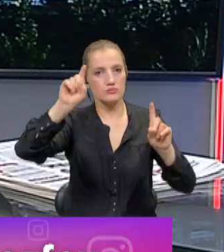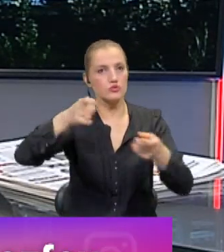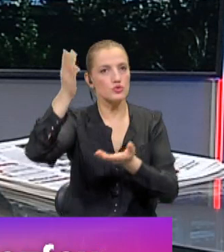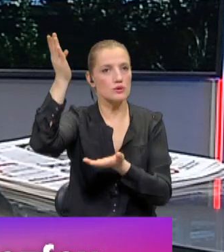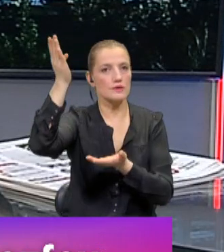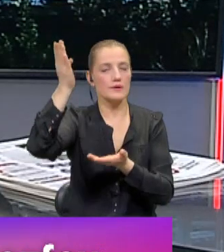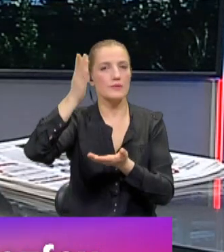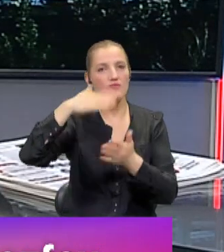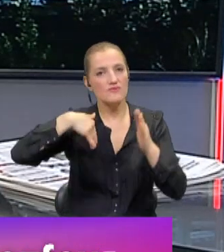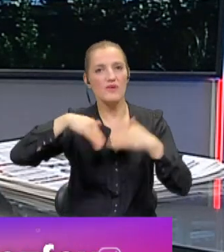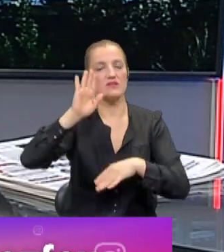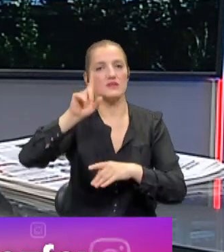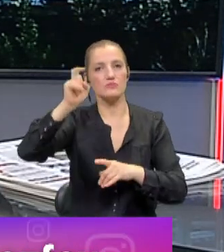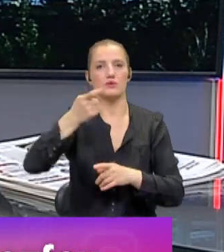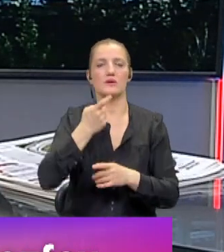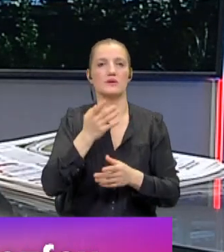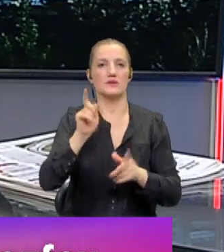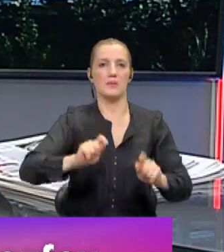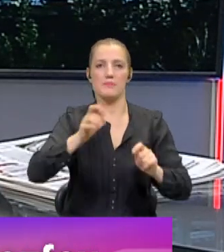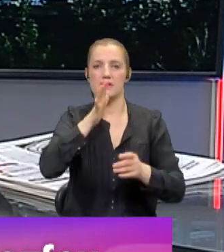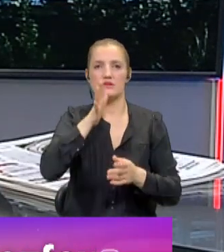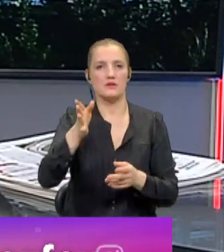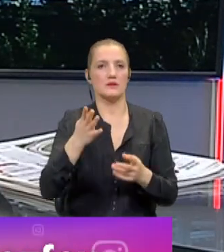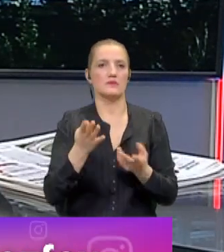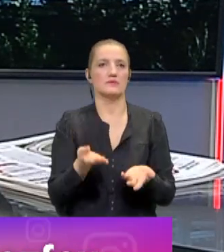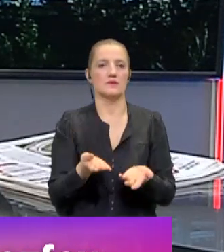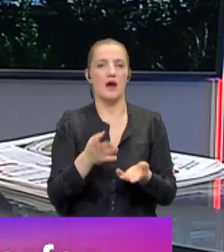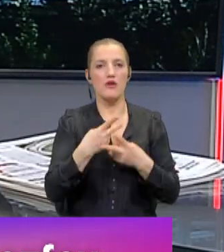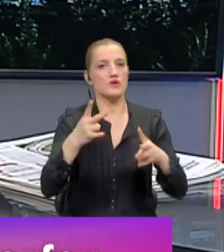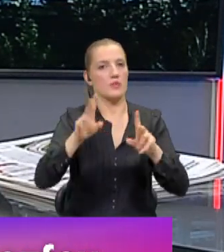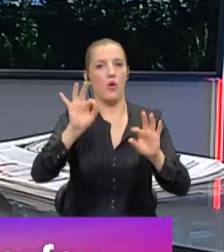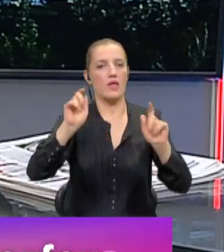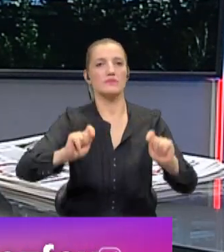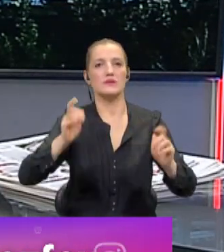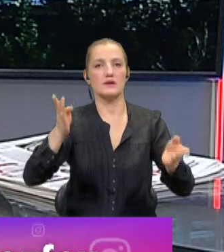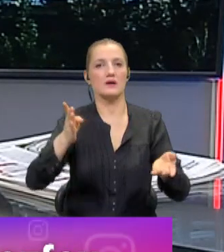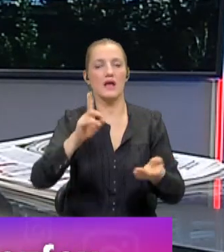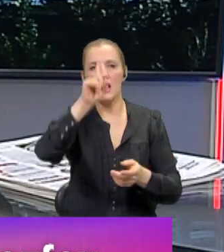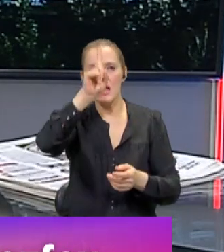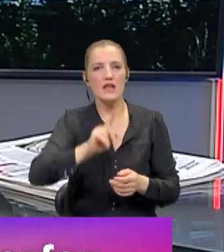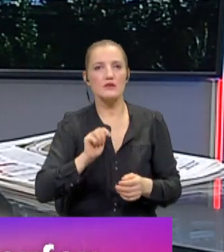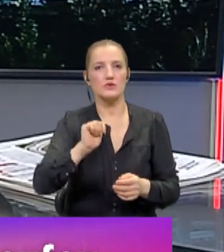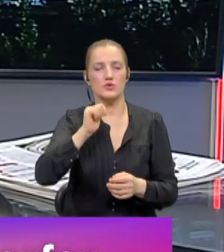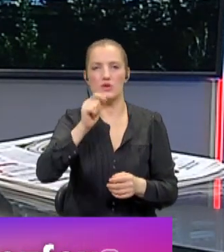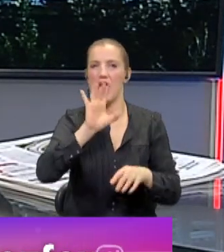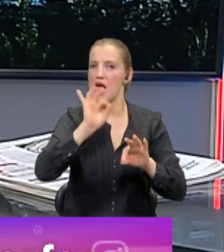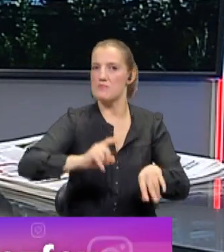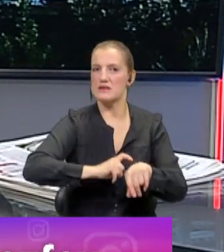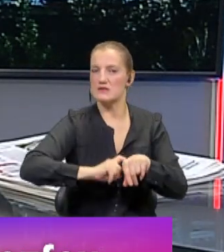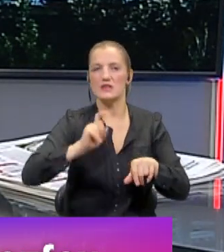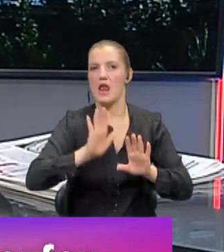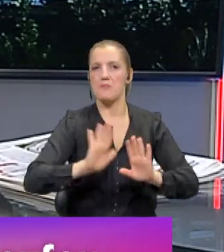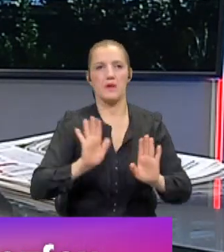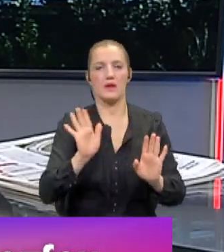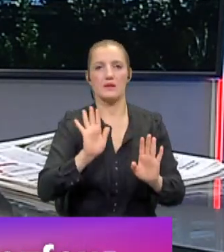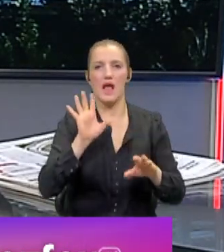daha fazlasını bulabiliriz bu sene yapılan açıklamalar öyle bu kadar Şimdi hemen ilk günden öfkelenmenin hemen